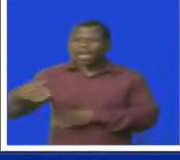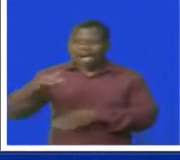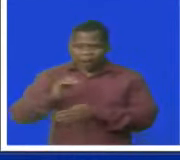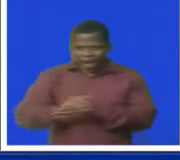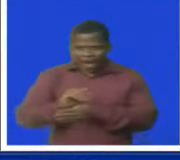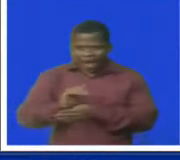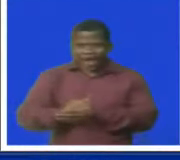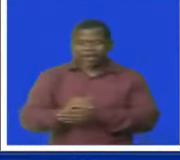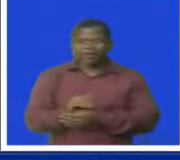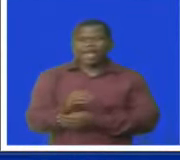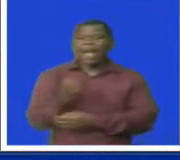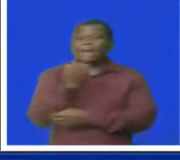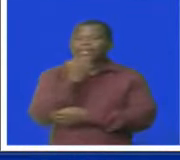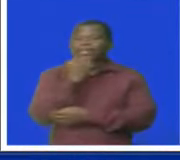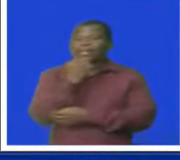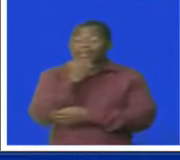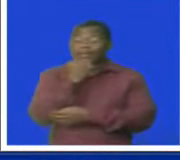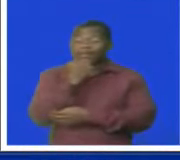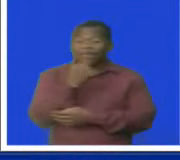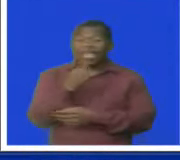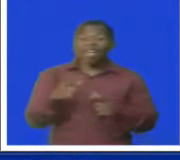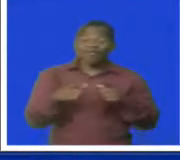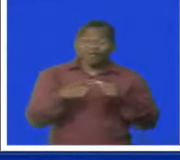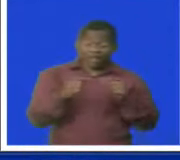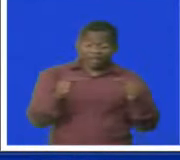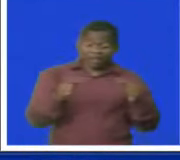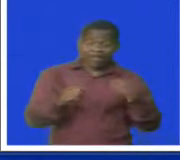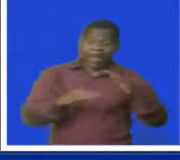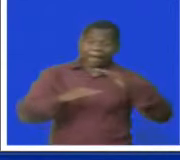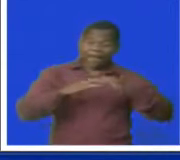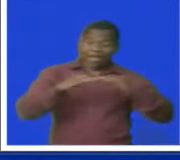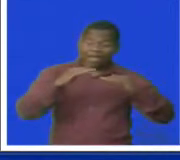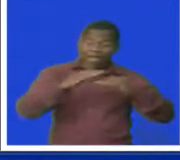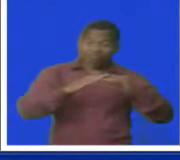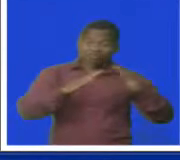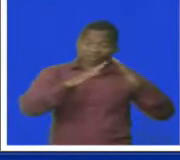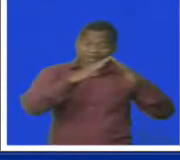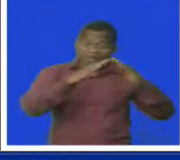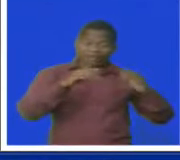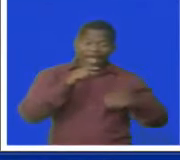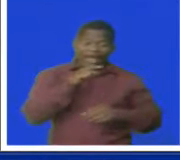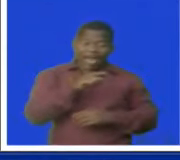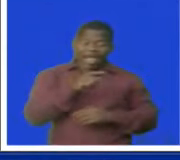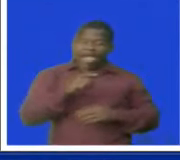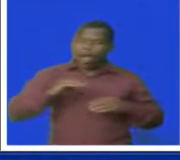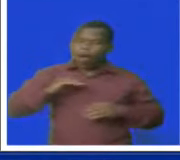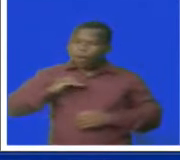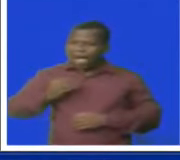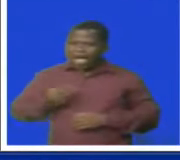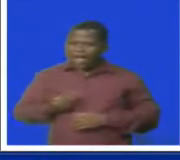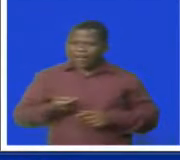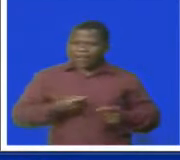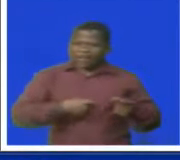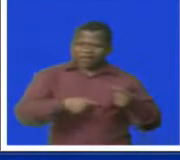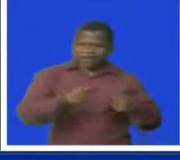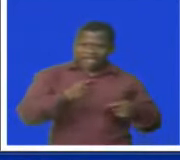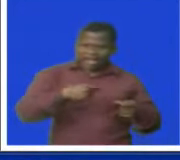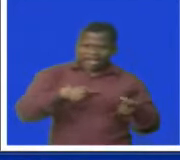sesicedile kwakha lesakhiwo lapho bomake batawusebentela khona, futhi la iceleni kwalesakhiwo sesibuka lokho ukuthi leli